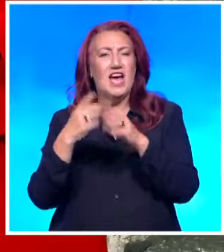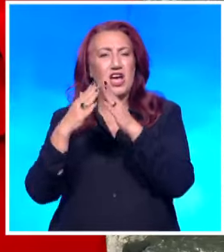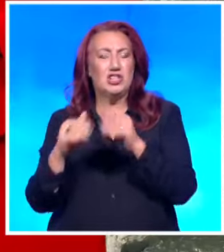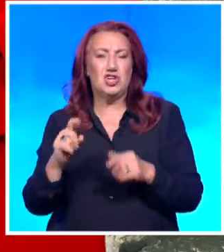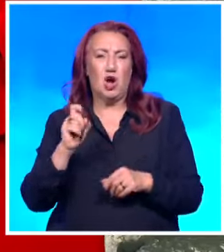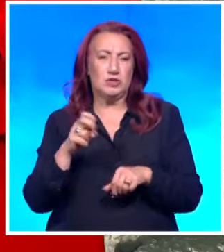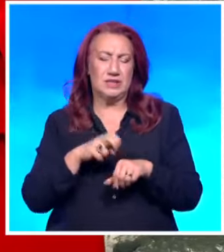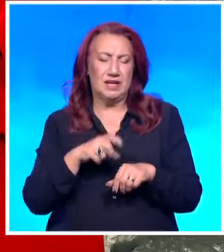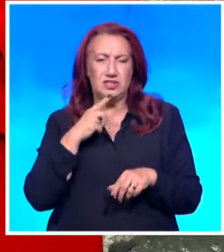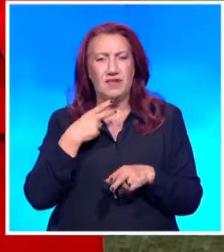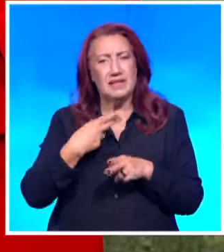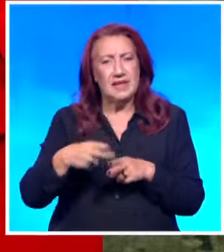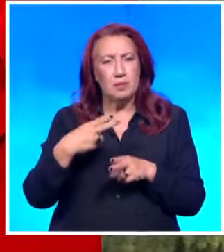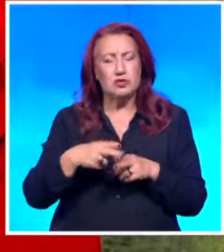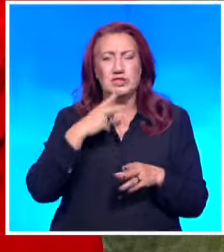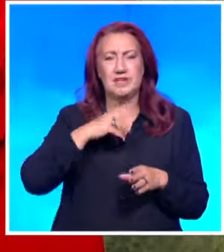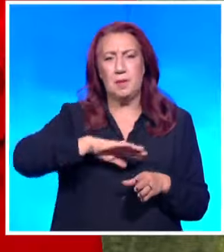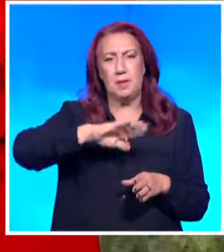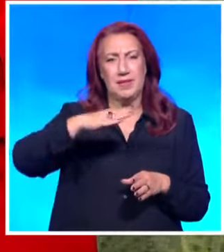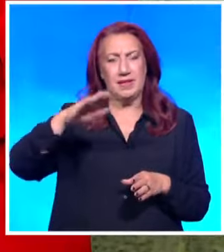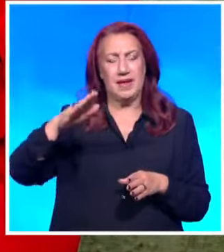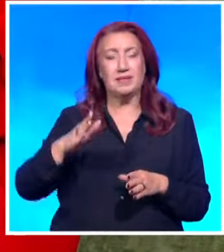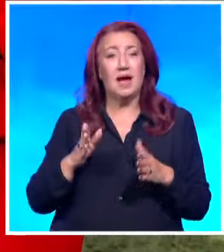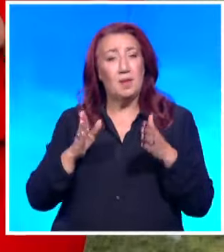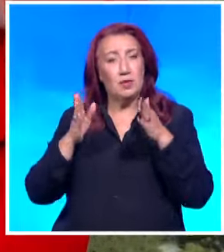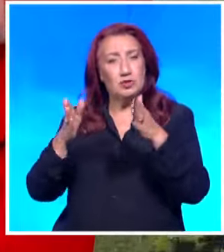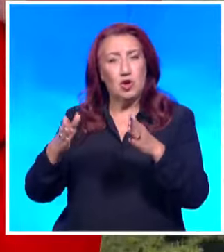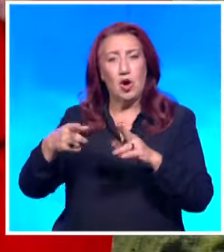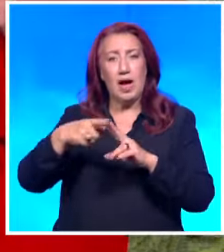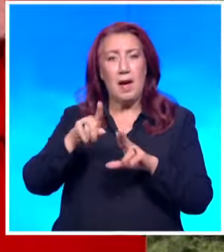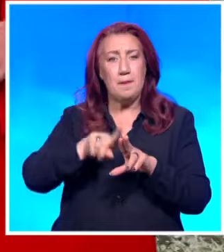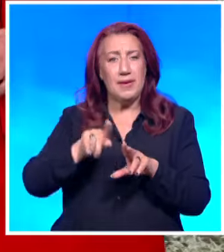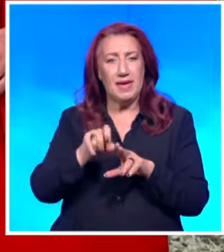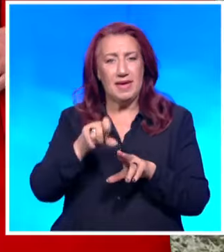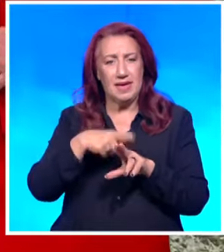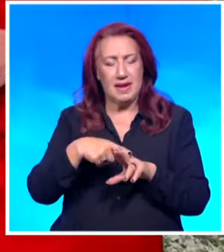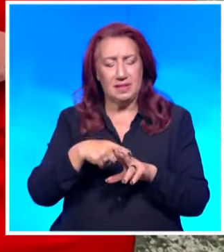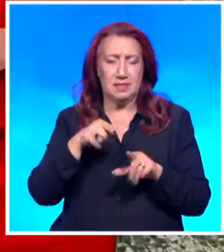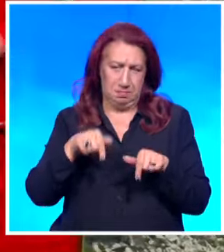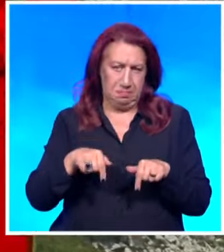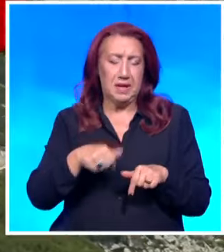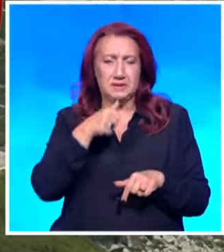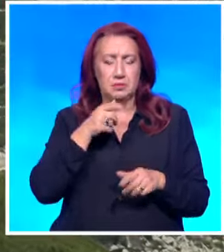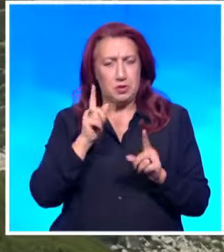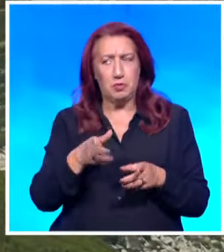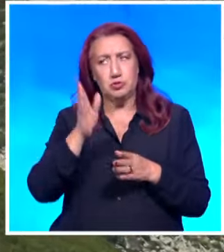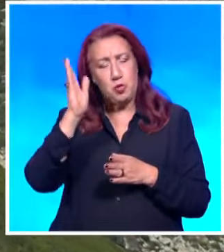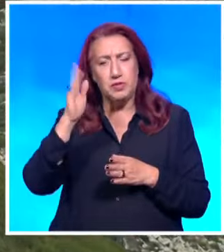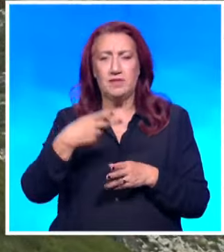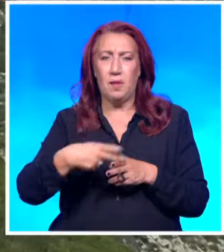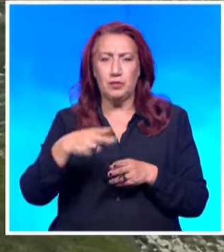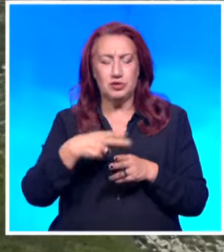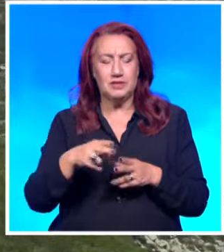ненужното от планината посоката е пирин денят може да е още тази събота така се разделяме